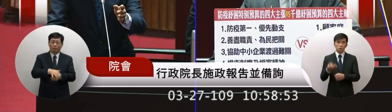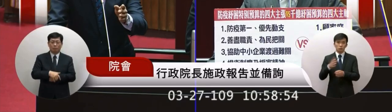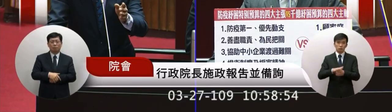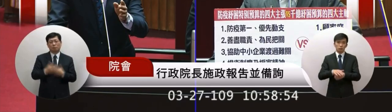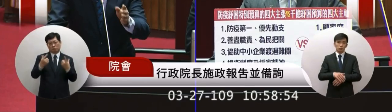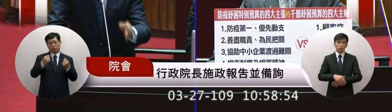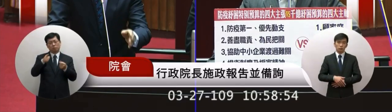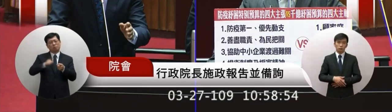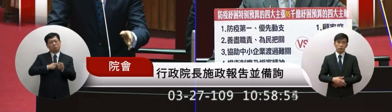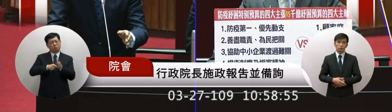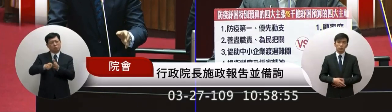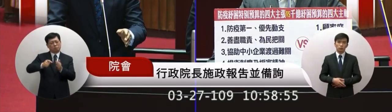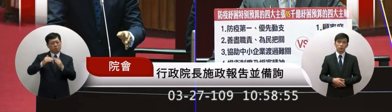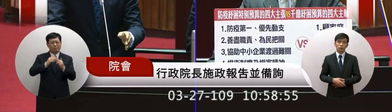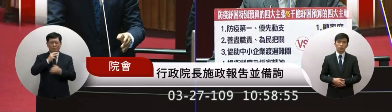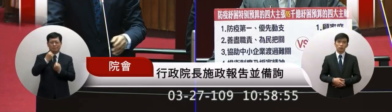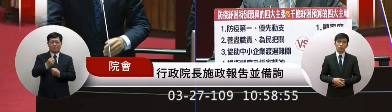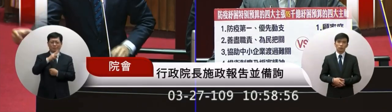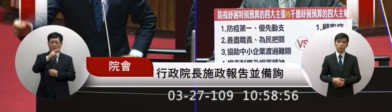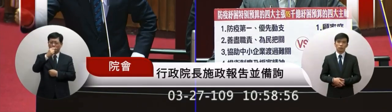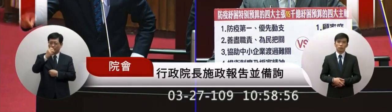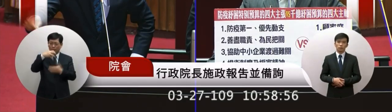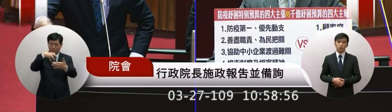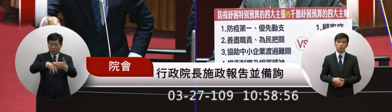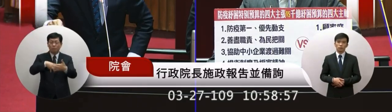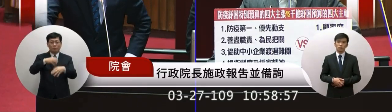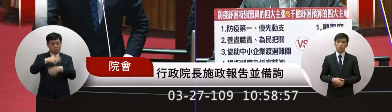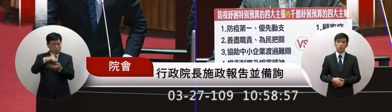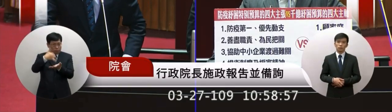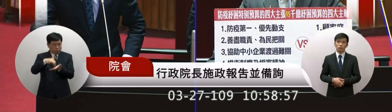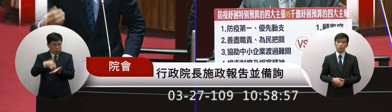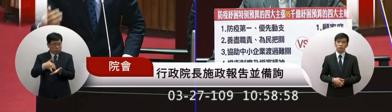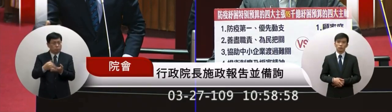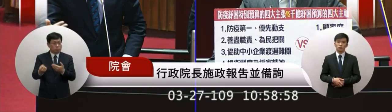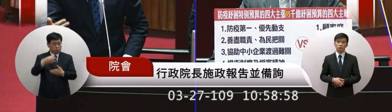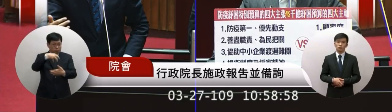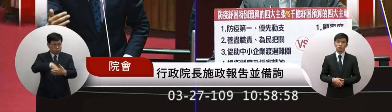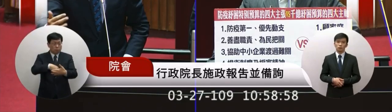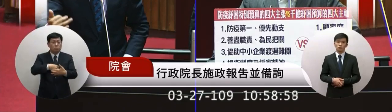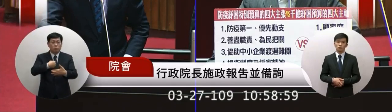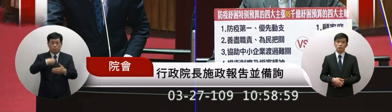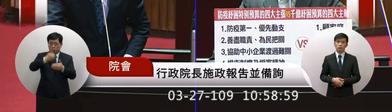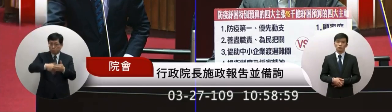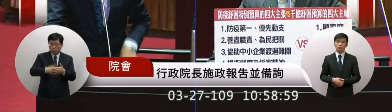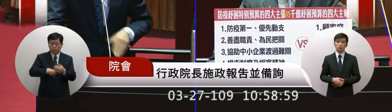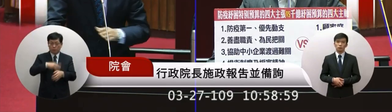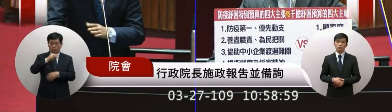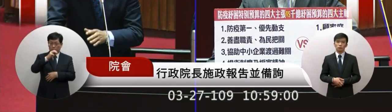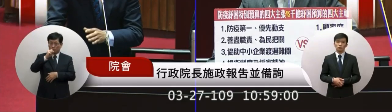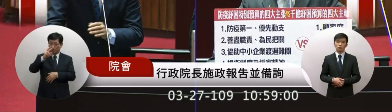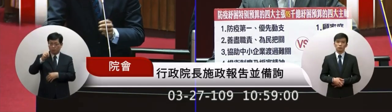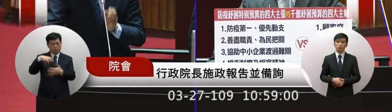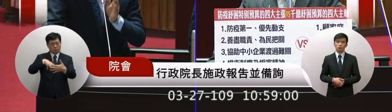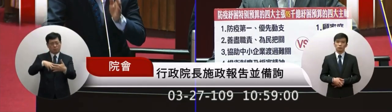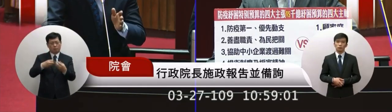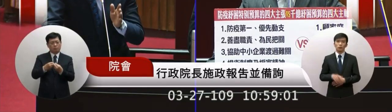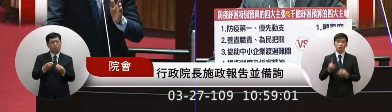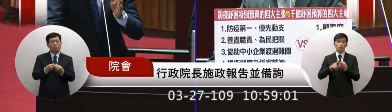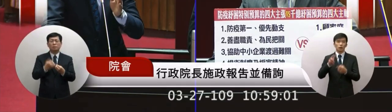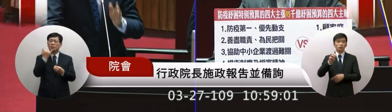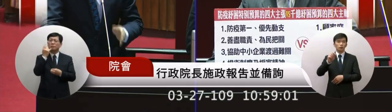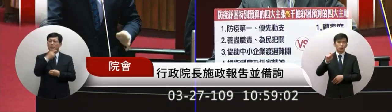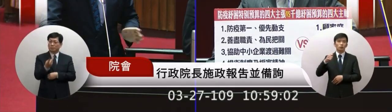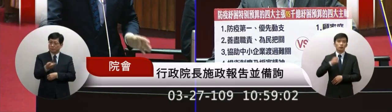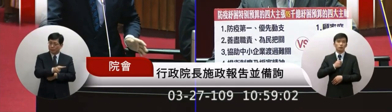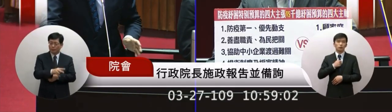你嘛是专家，因为 WTO 内底吼，伊是计算伫安尼迄个爱消减的迄个 MSF。 那个我知道， 所以是解